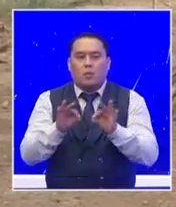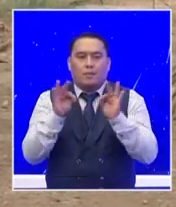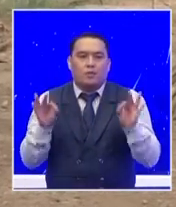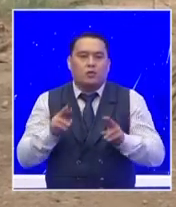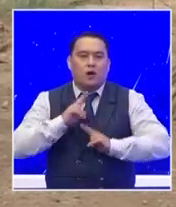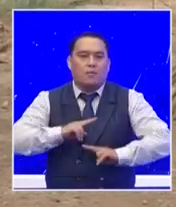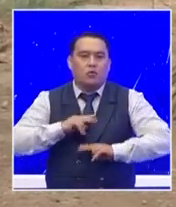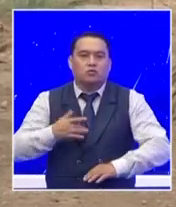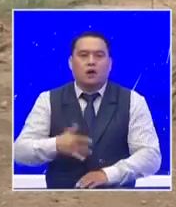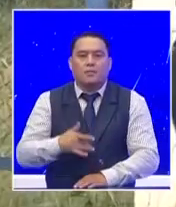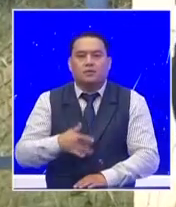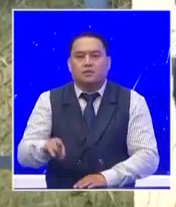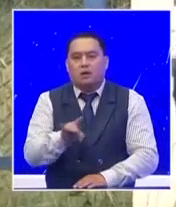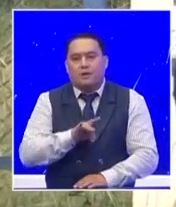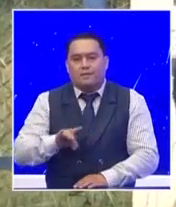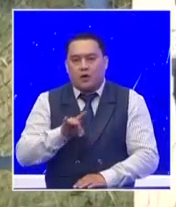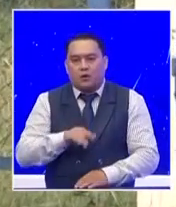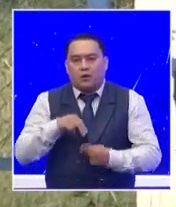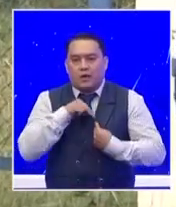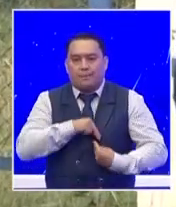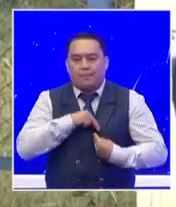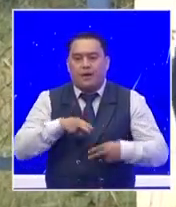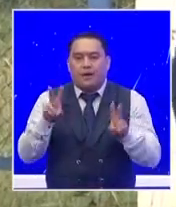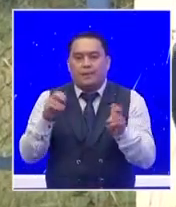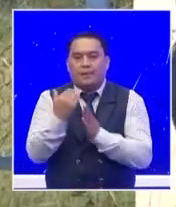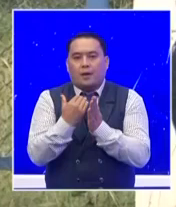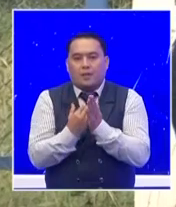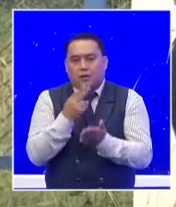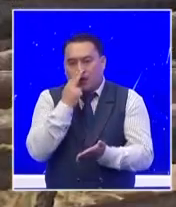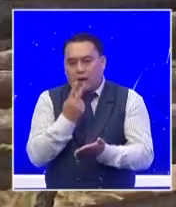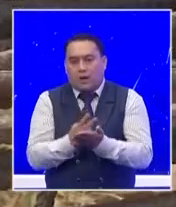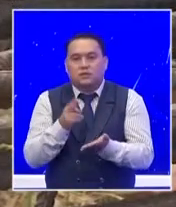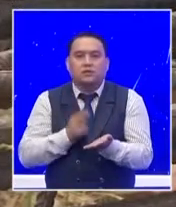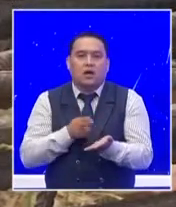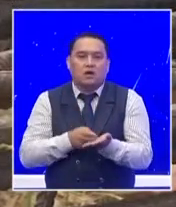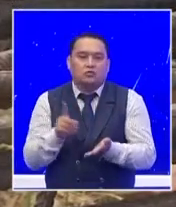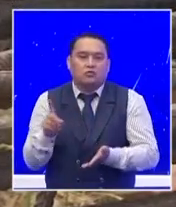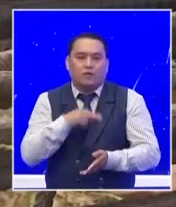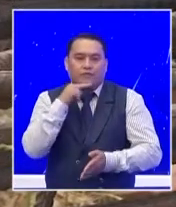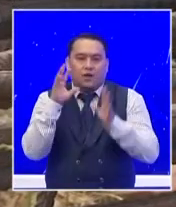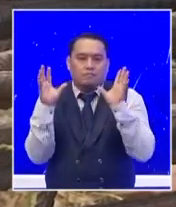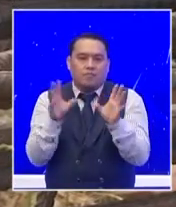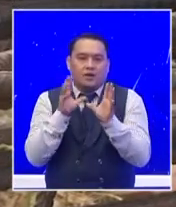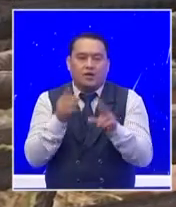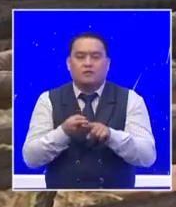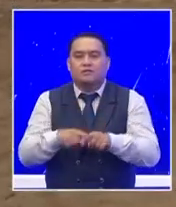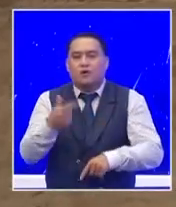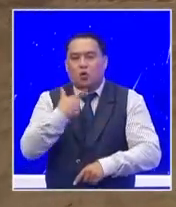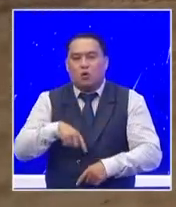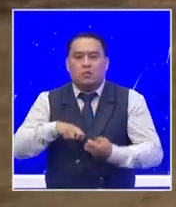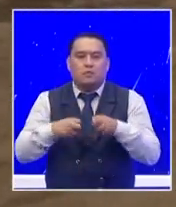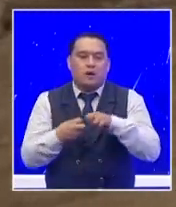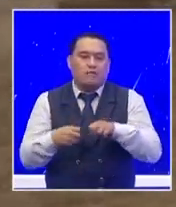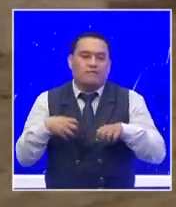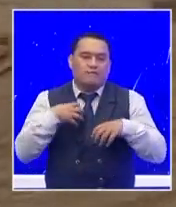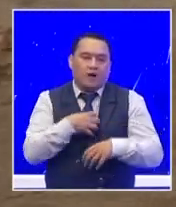ведется в Жамбылском районе и в рамках программы «Генбек». Жители не на словах, а на деле почувствовали внимание и заботу к своим проблемам, решились